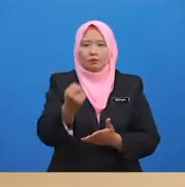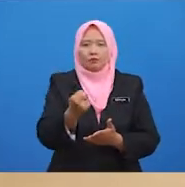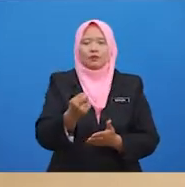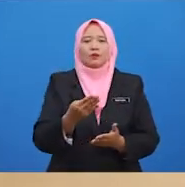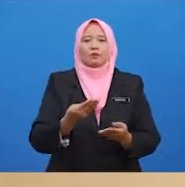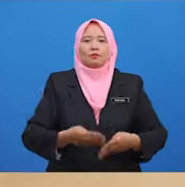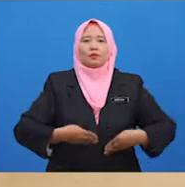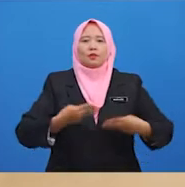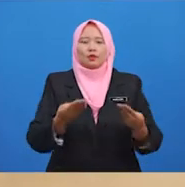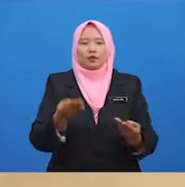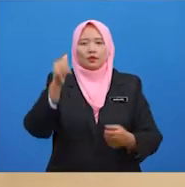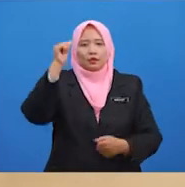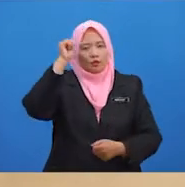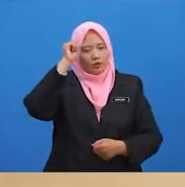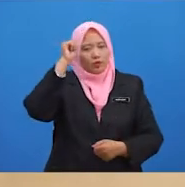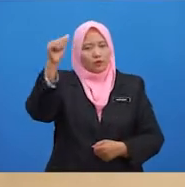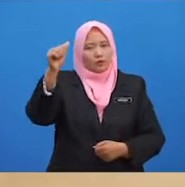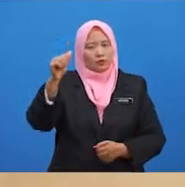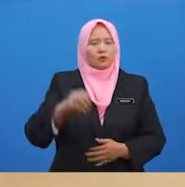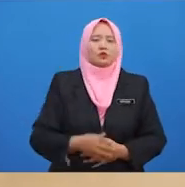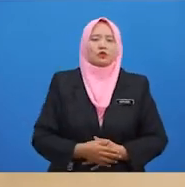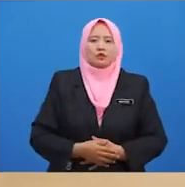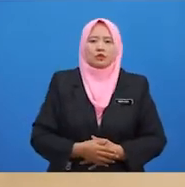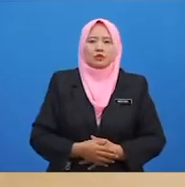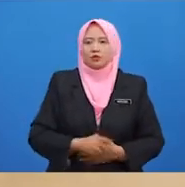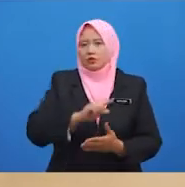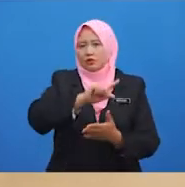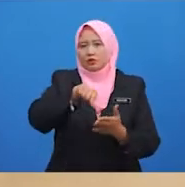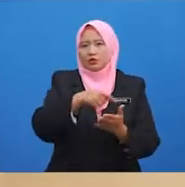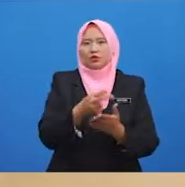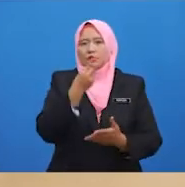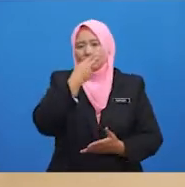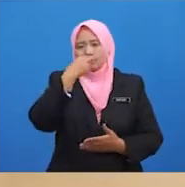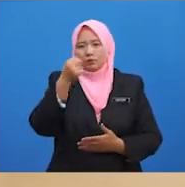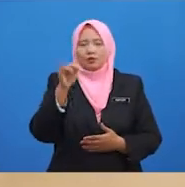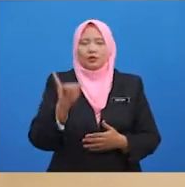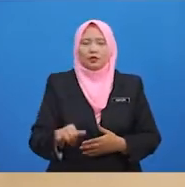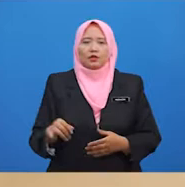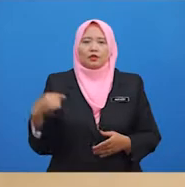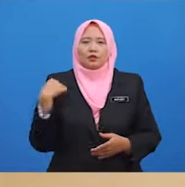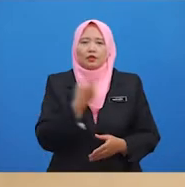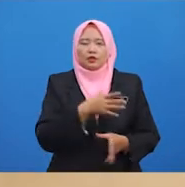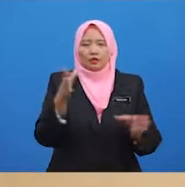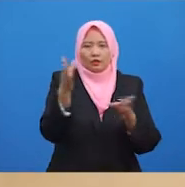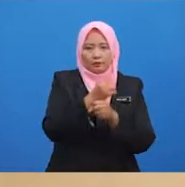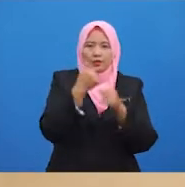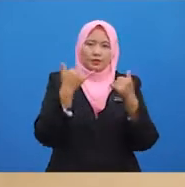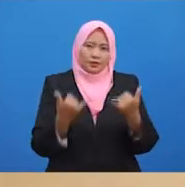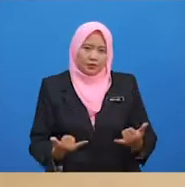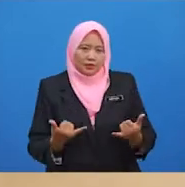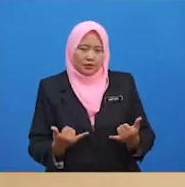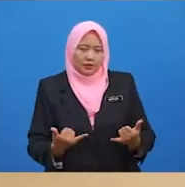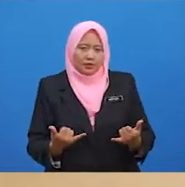Segala nikmat yang telah kita kecapi pada hari ini merupakan nikmat Allah SWT yang